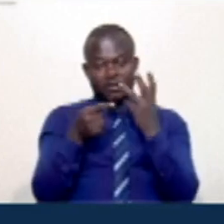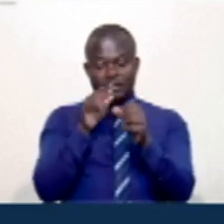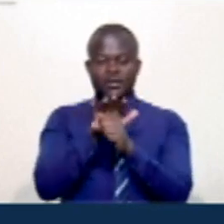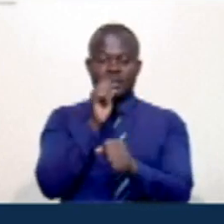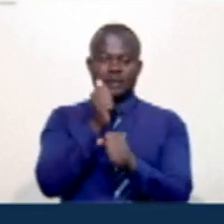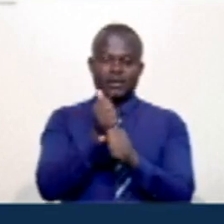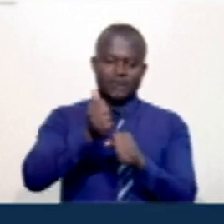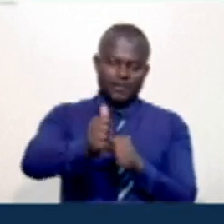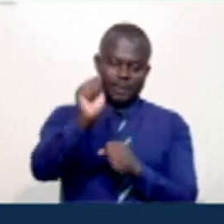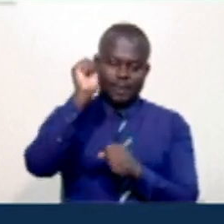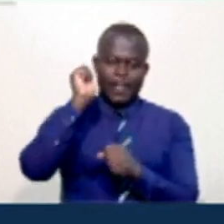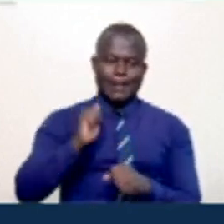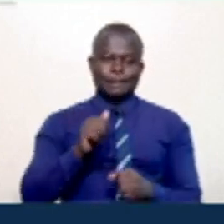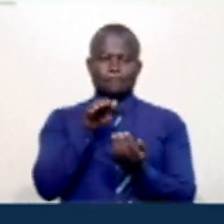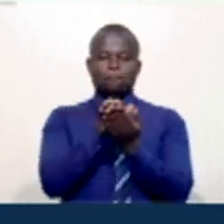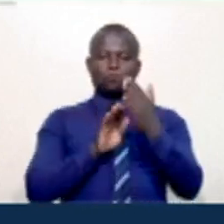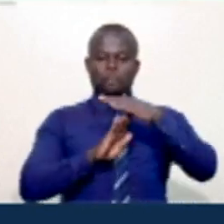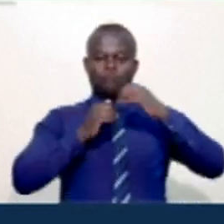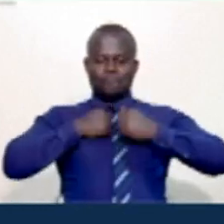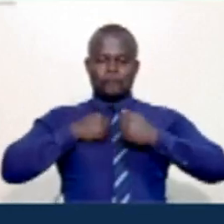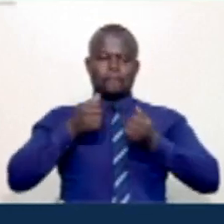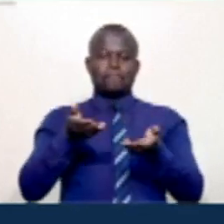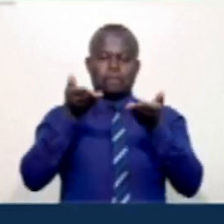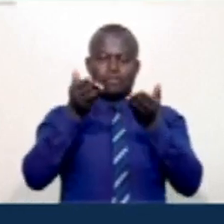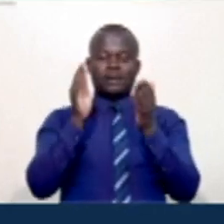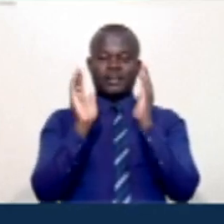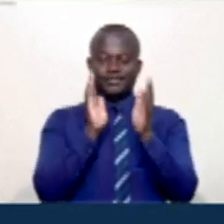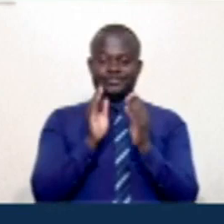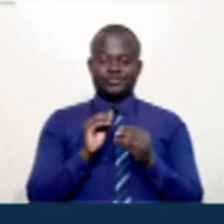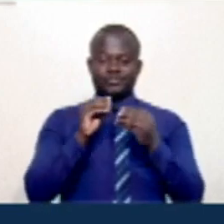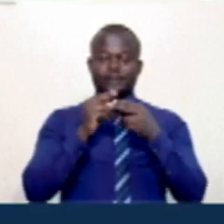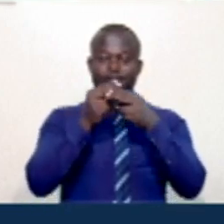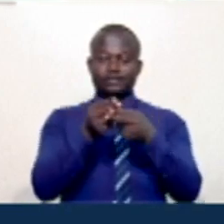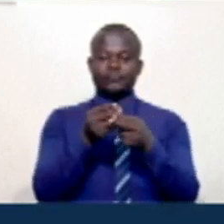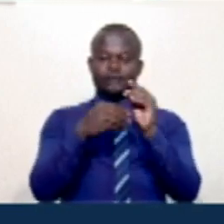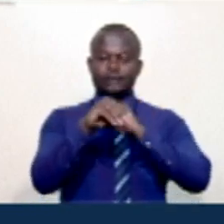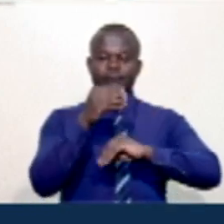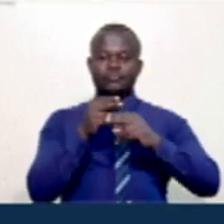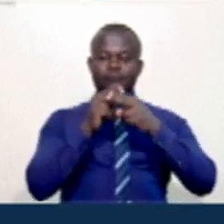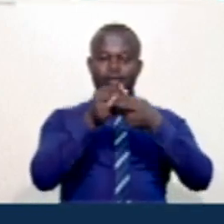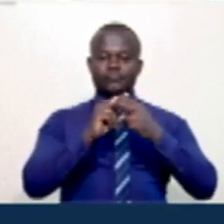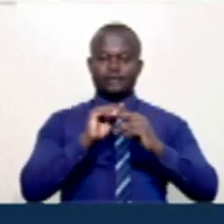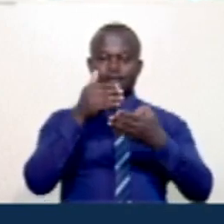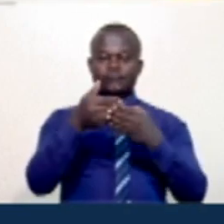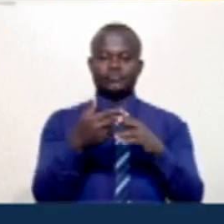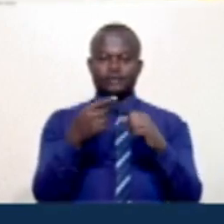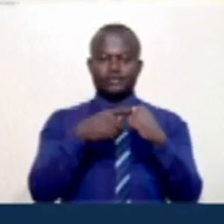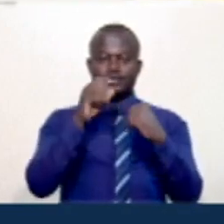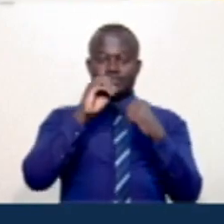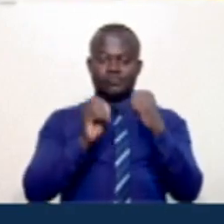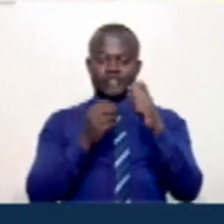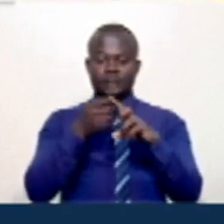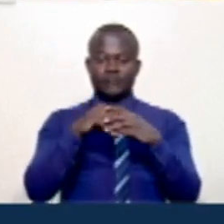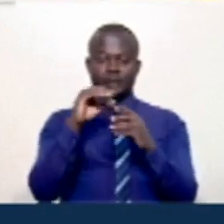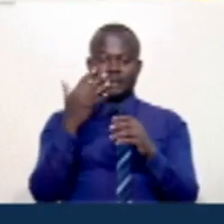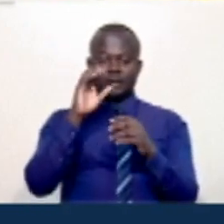nyine abikorera ku giti cyabo. Banki Nkuru y'u Rwanda yarutse kuzamura igipimo cy'inyungu heraho banki z'ubucuruzi inguzanyo kigera kuri 6% kivuye kuri 5%